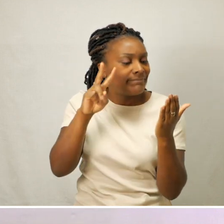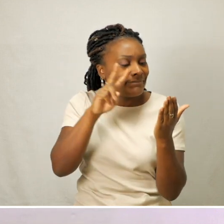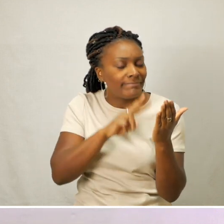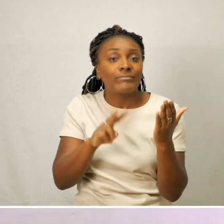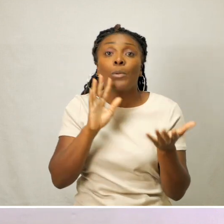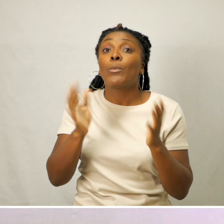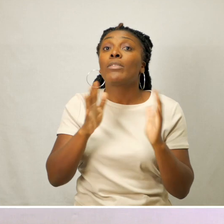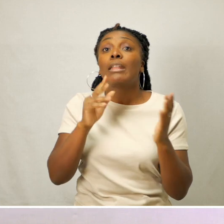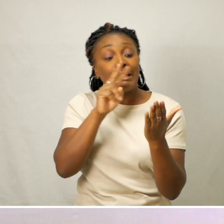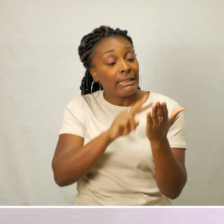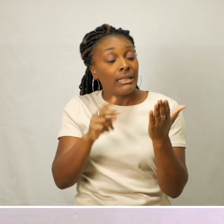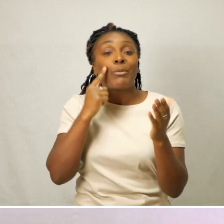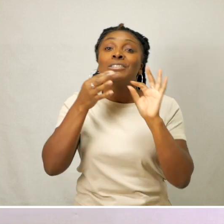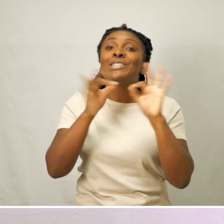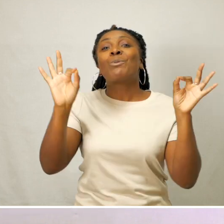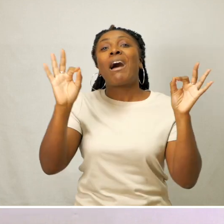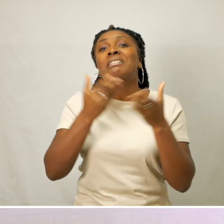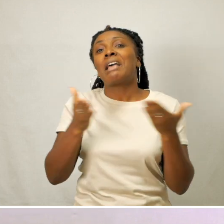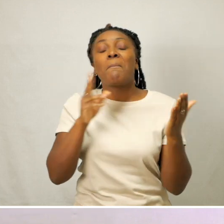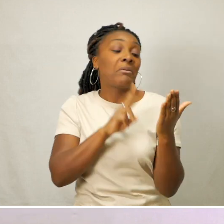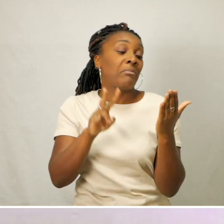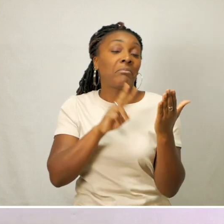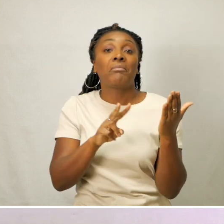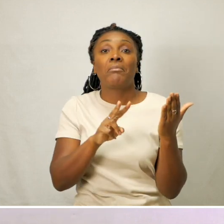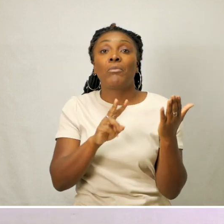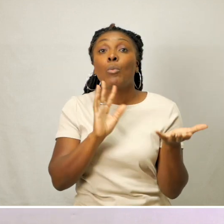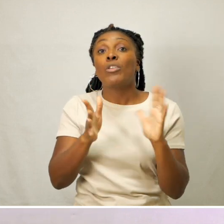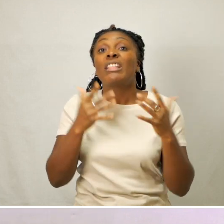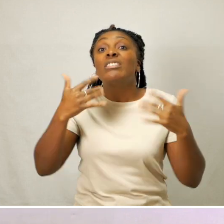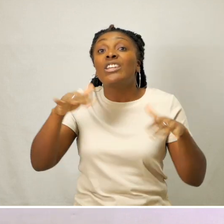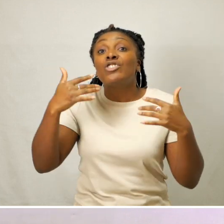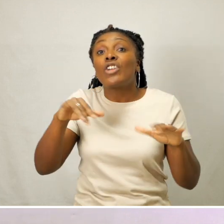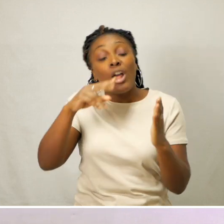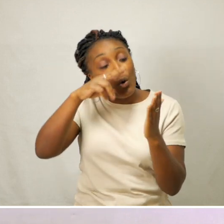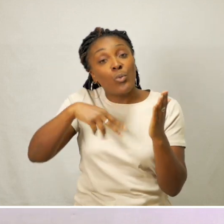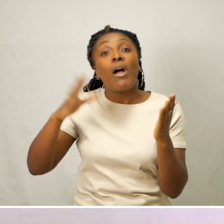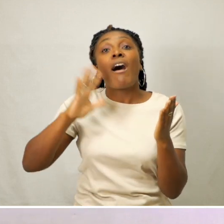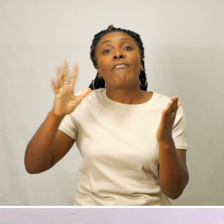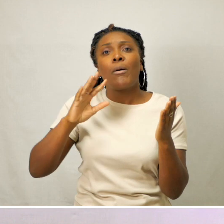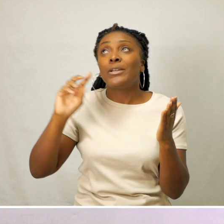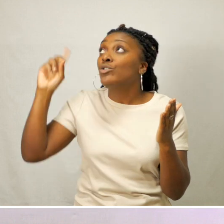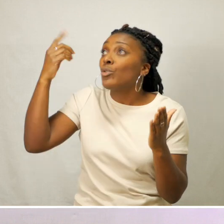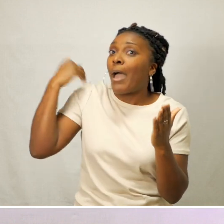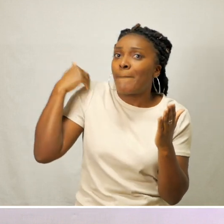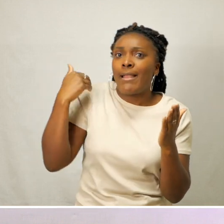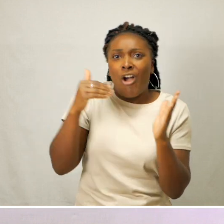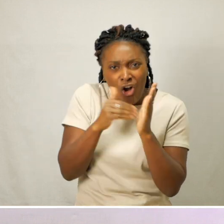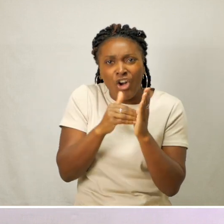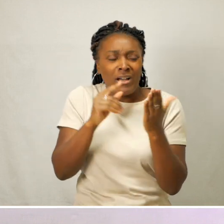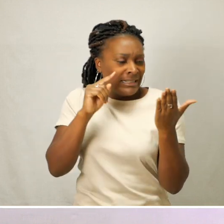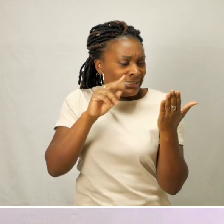premier abord a l'air d'être juste une histoire, peut-être quelque chose dans lequel on a déjà médité, mais que le Seigneur nous appelle à aller en